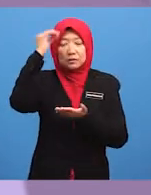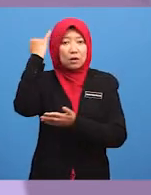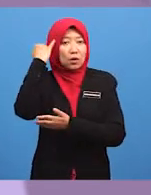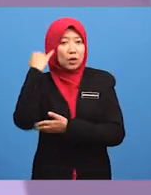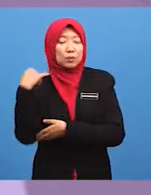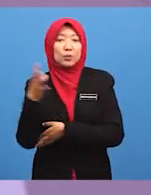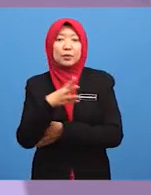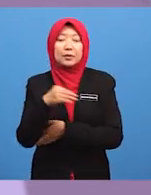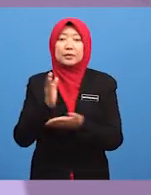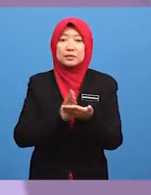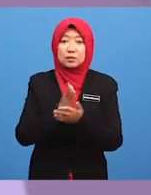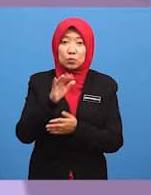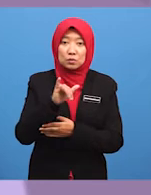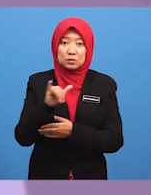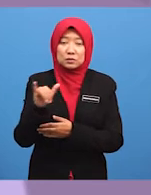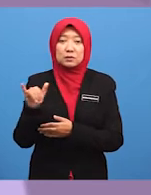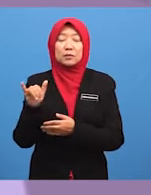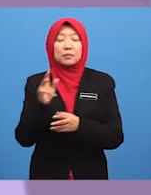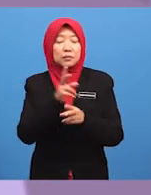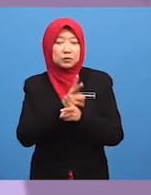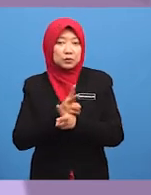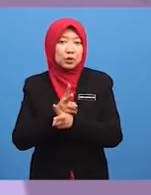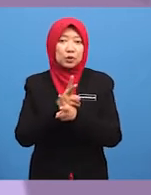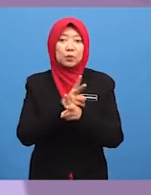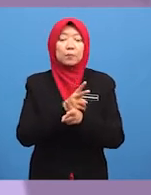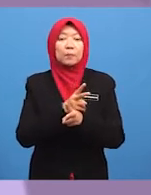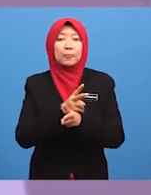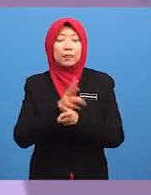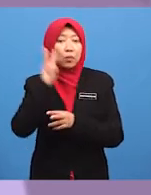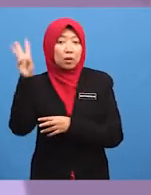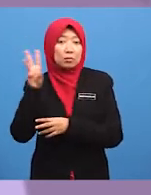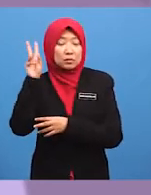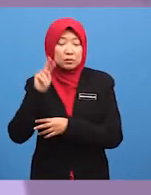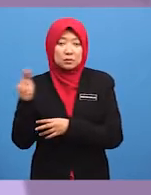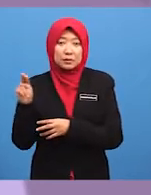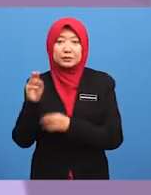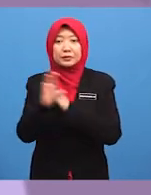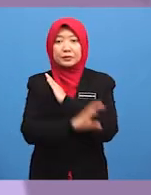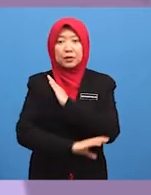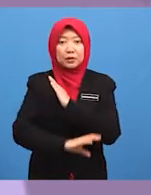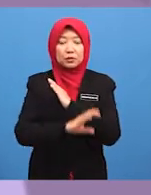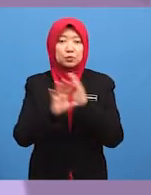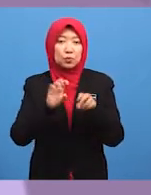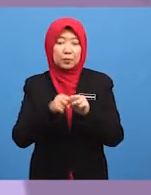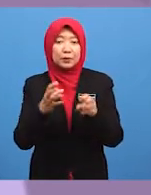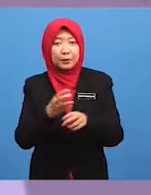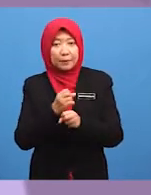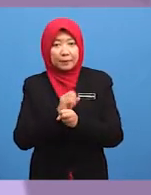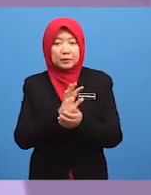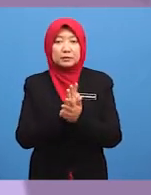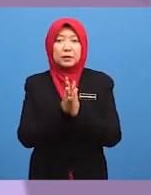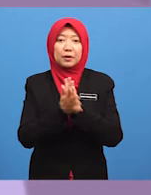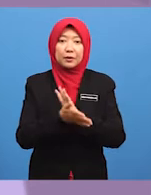mempelajari ilmu dan seterusnya menghargai warisan khazanah negara supaya dapat